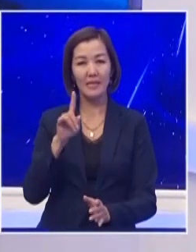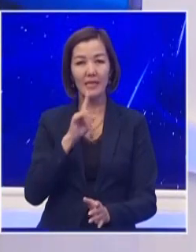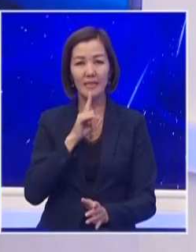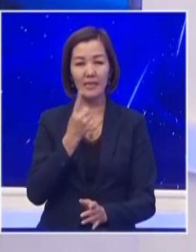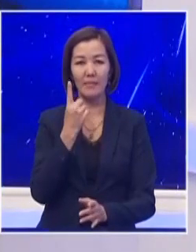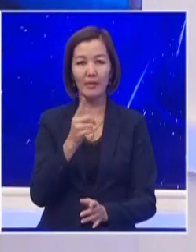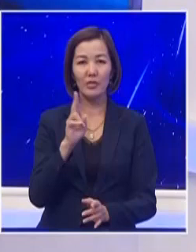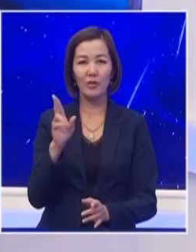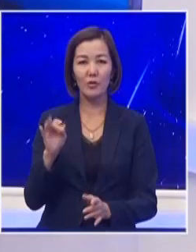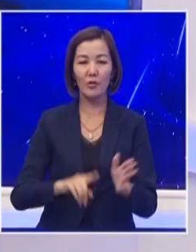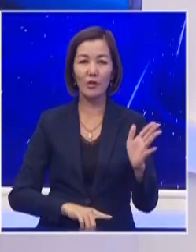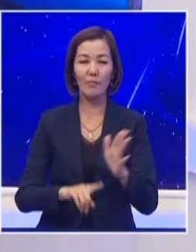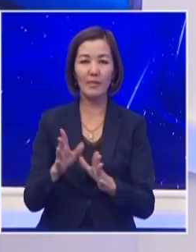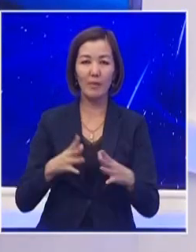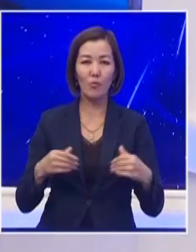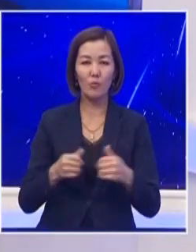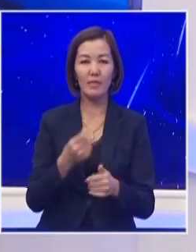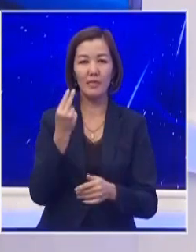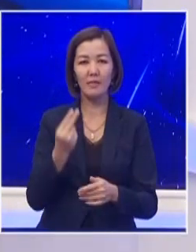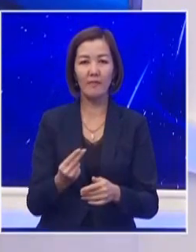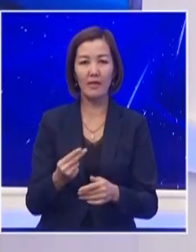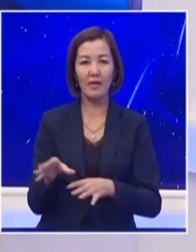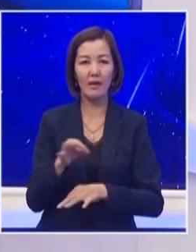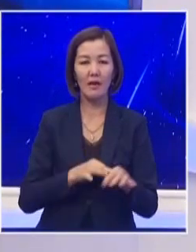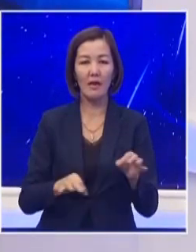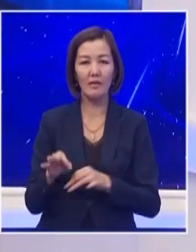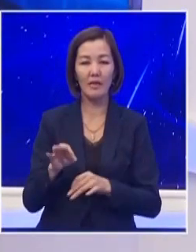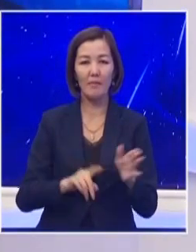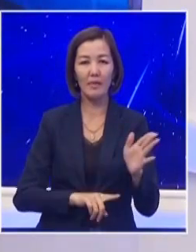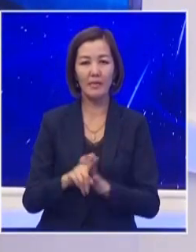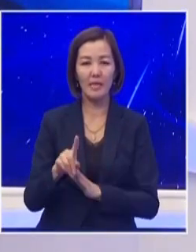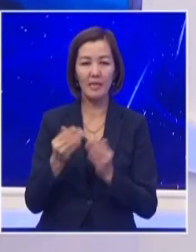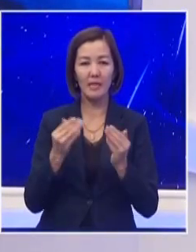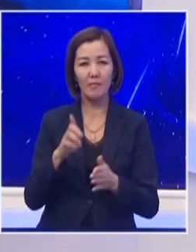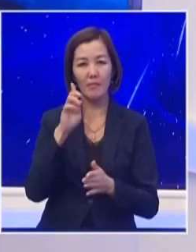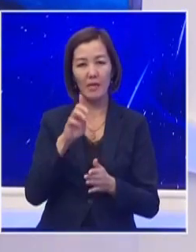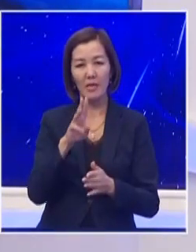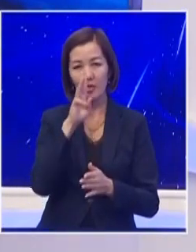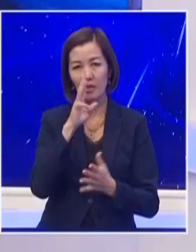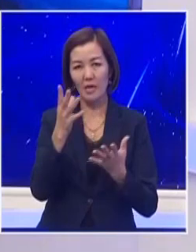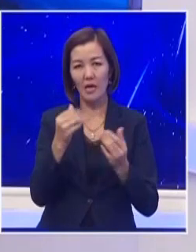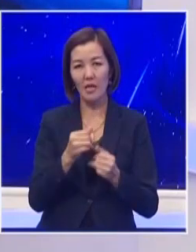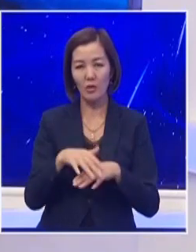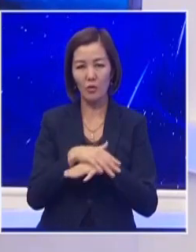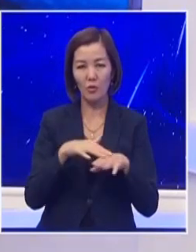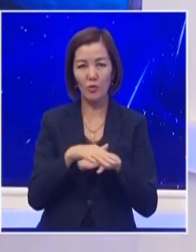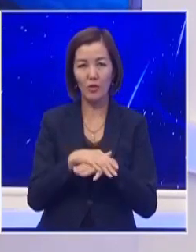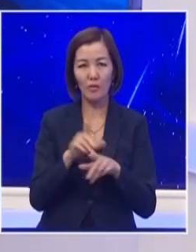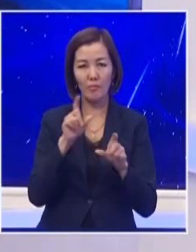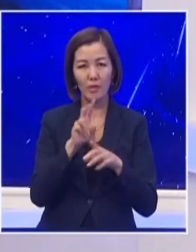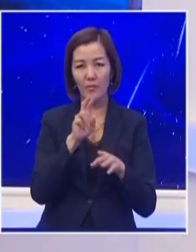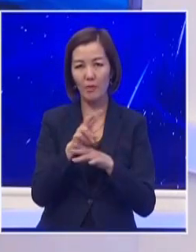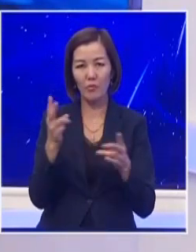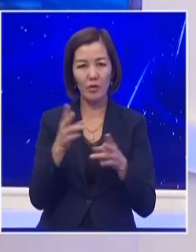Қағазбастылықты қысқарту. Елімізде 1-ші қыркүйектен бастап отбасылық цифрлық карта енгізіледі. Енді мемлекеттен жәрдем қалатын тұрғындардың